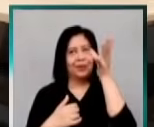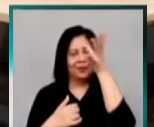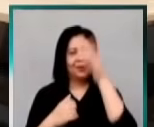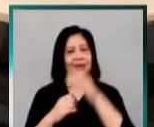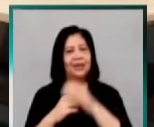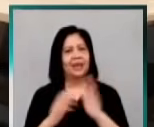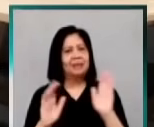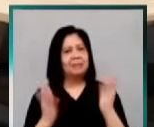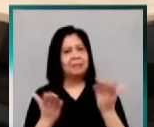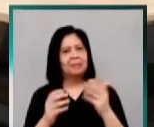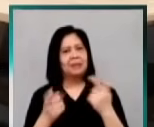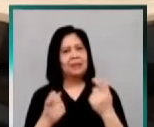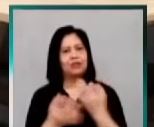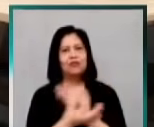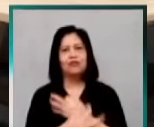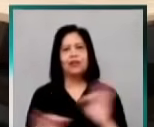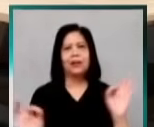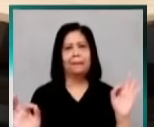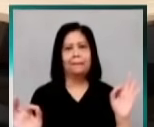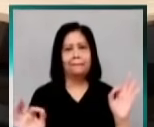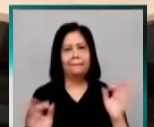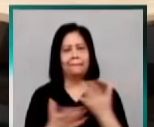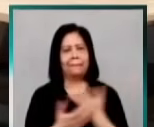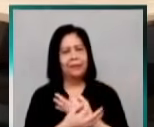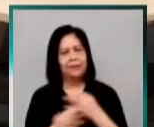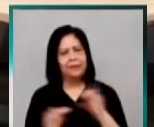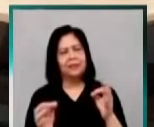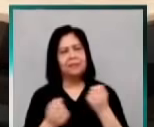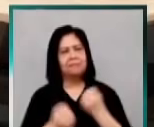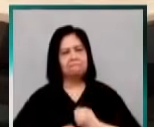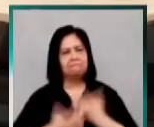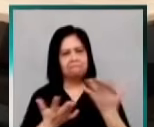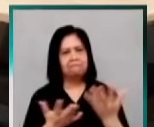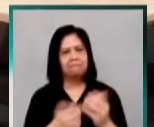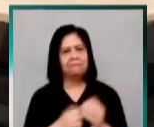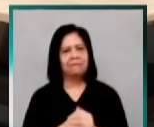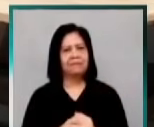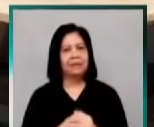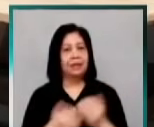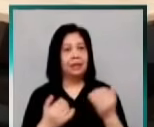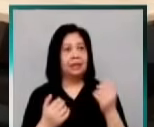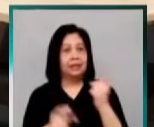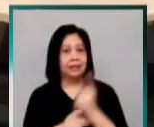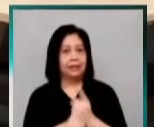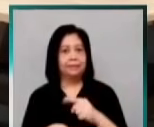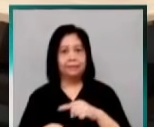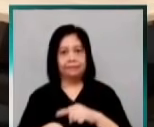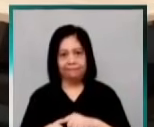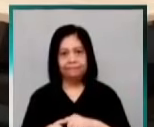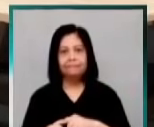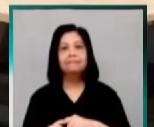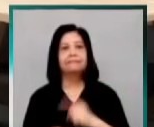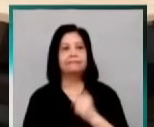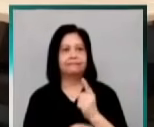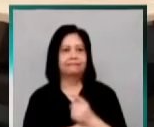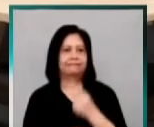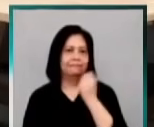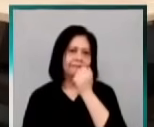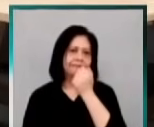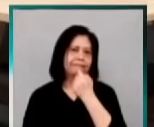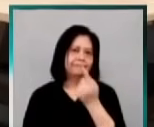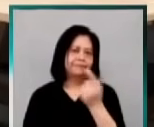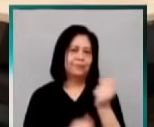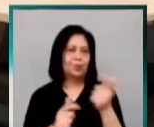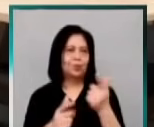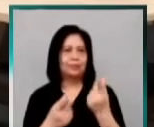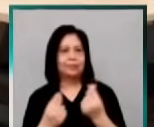Parang yung freedom, it's freedom, priceless yeah. Siguro kasi right moment, siguro yun nga yung lagi yung sinasabi sa lahat ng ginagawa ko sa